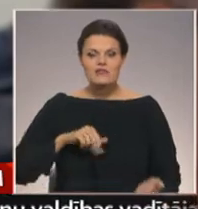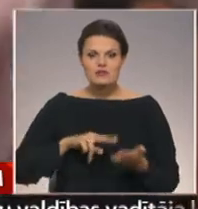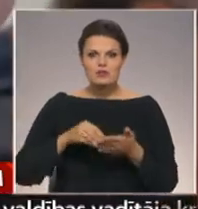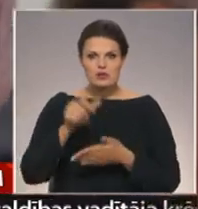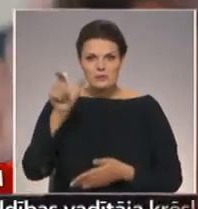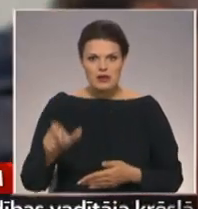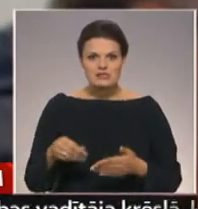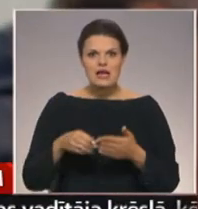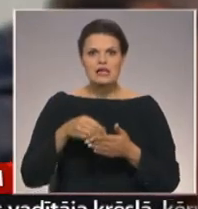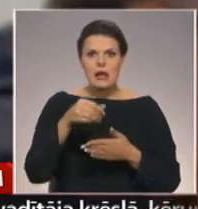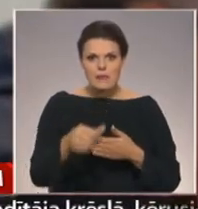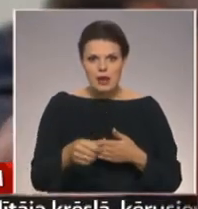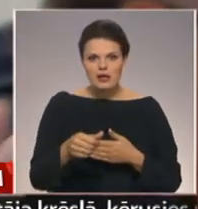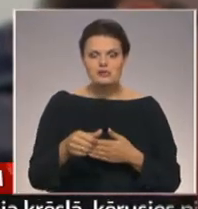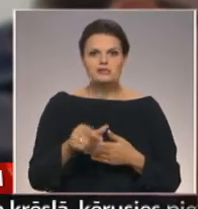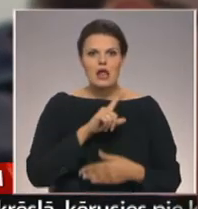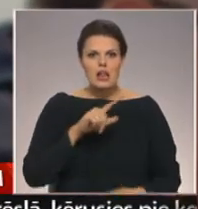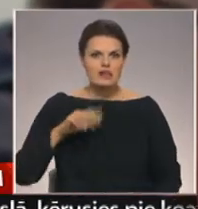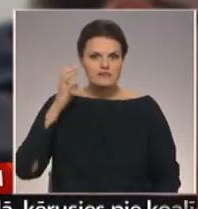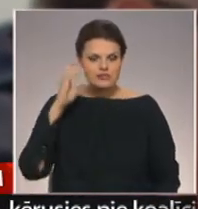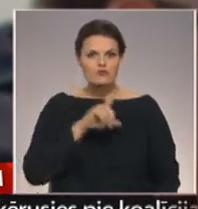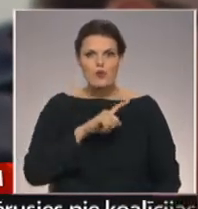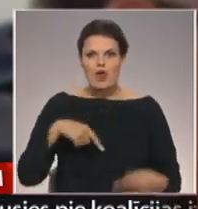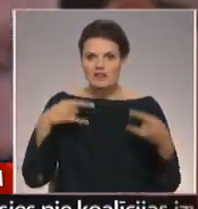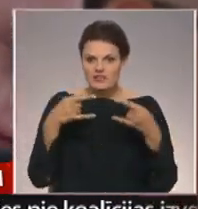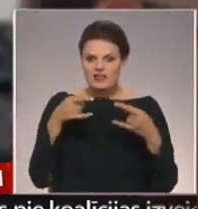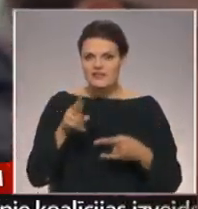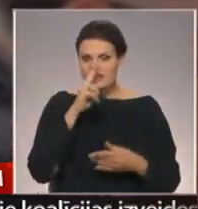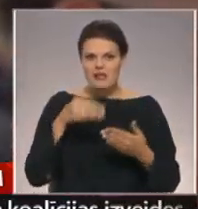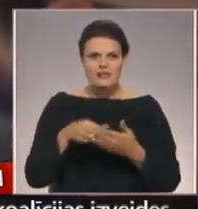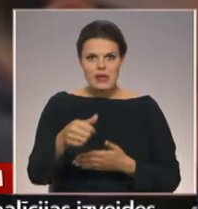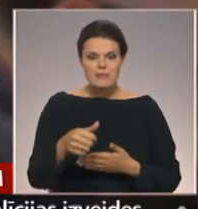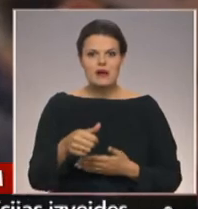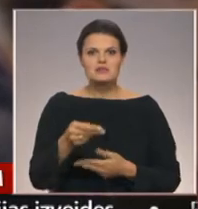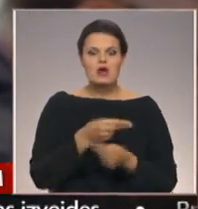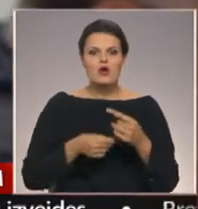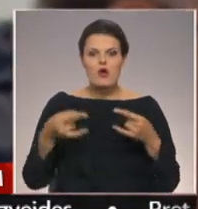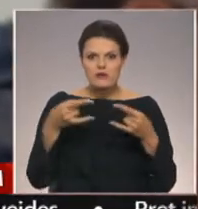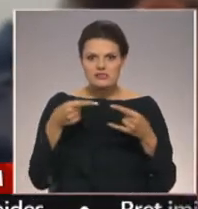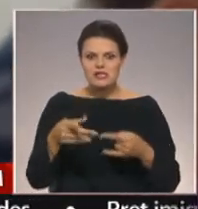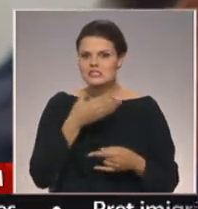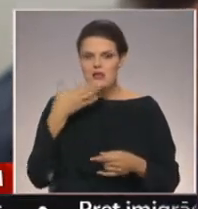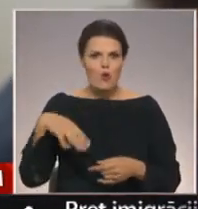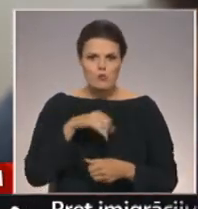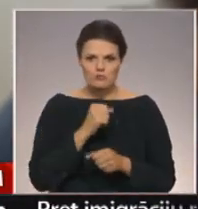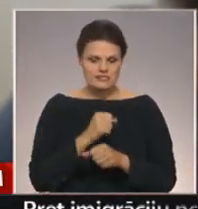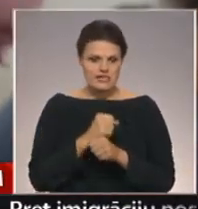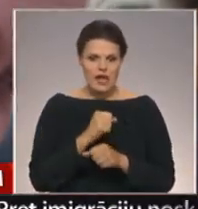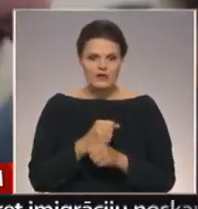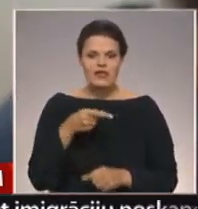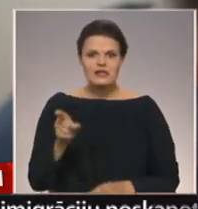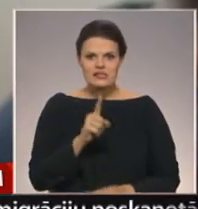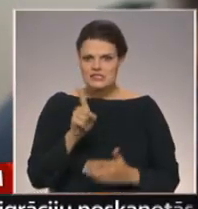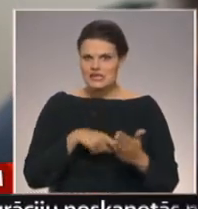maksātāji maksā Latvijas Rādio un Latvijas televīzijai. Viņi nemaksā komerctelevīzijai, mums tas nav jādara. Tas